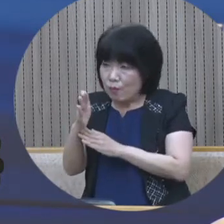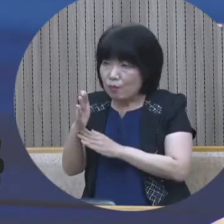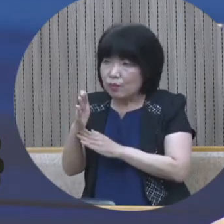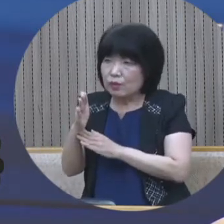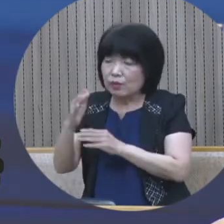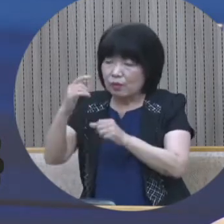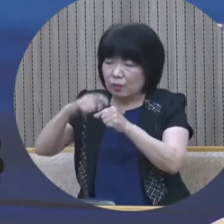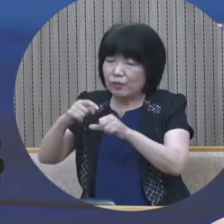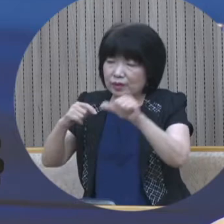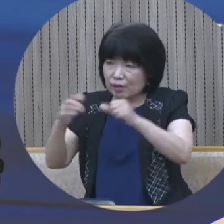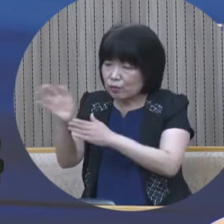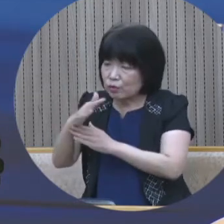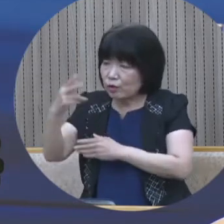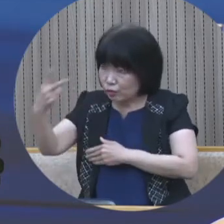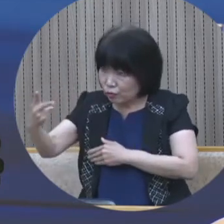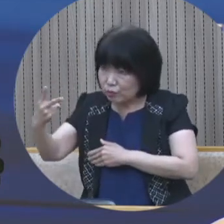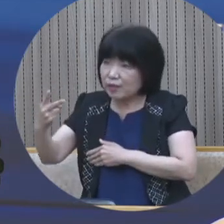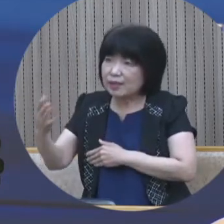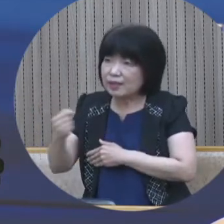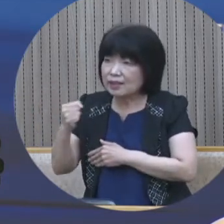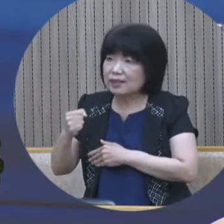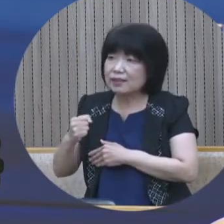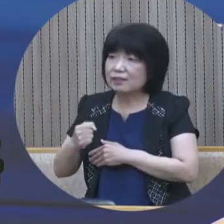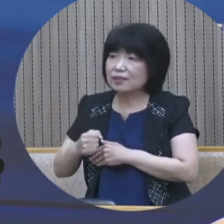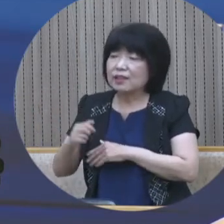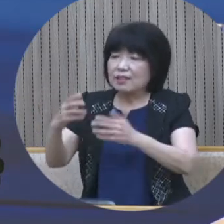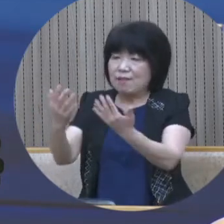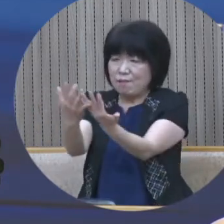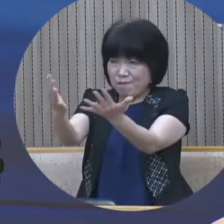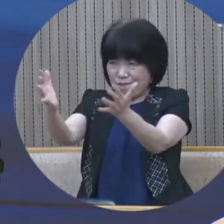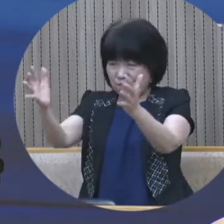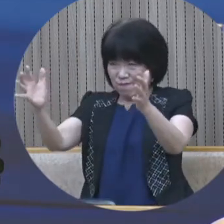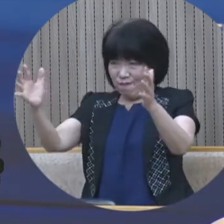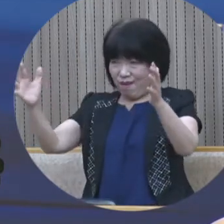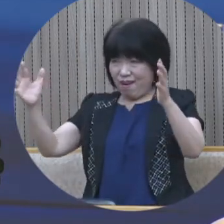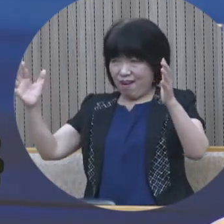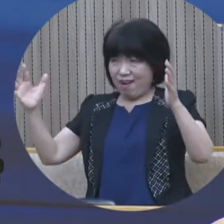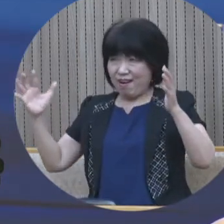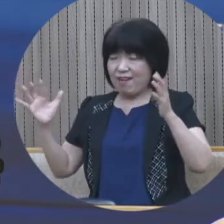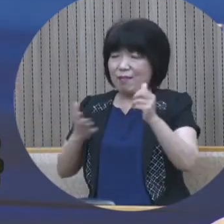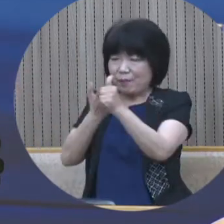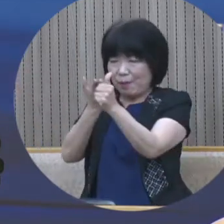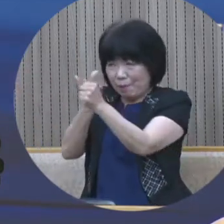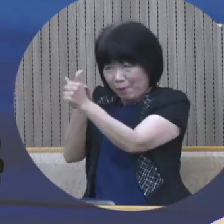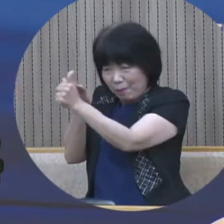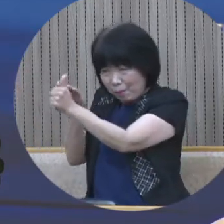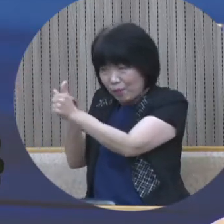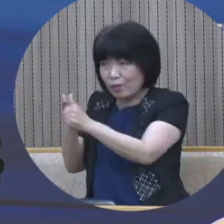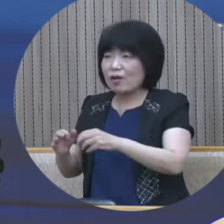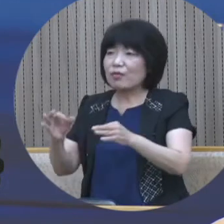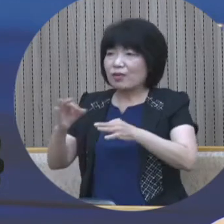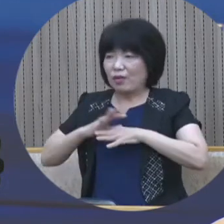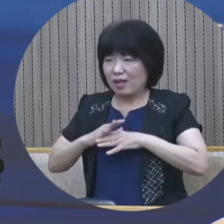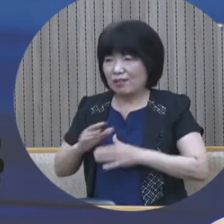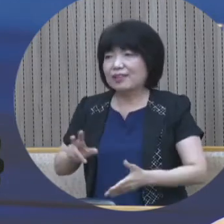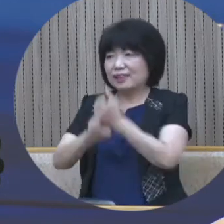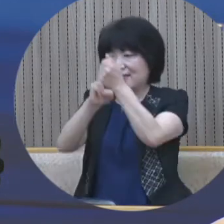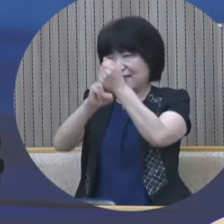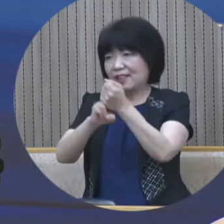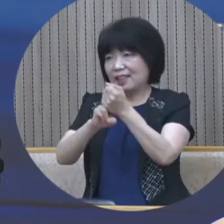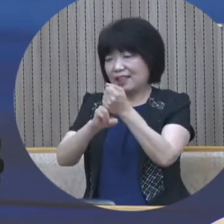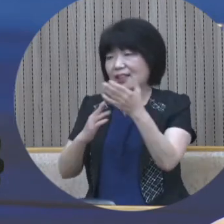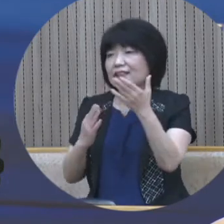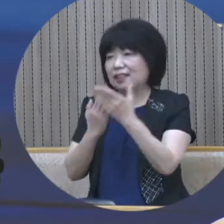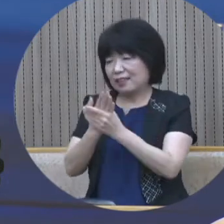보리떡 5개, 물고기 2마리를 가지고 그 자리에 있는 모든 사람들을 다 먹이는 놀라운 역사가